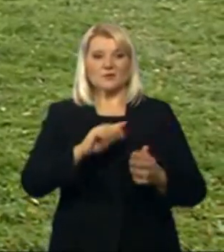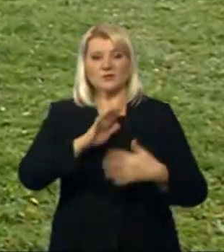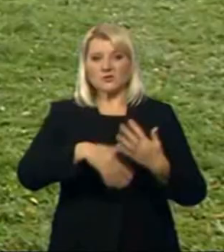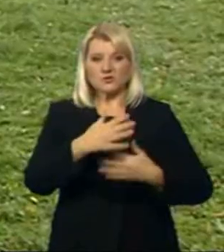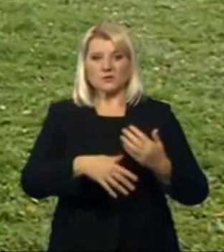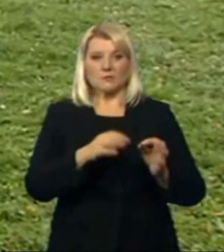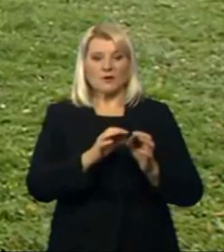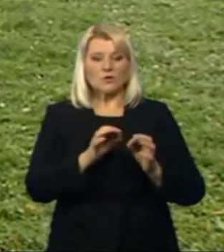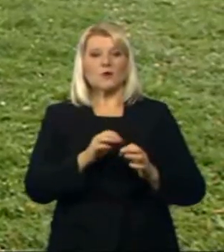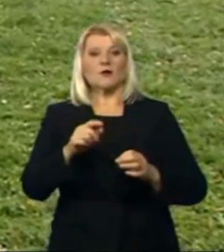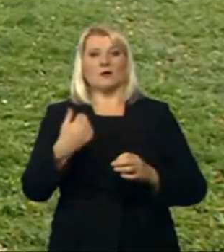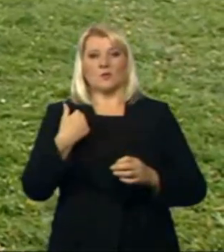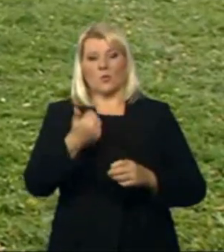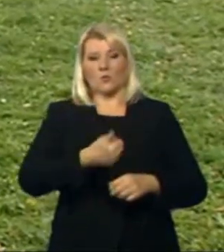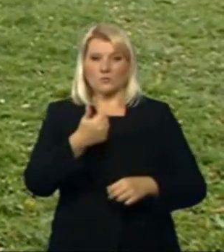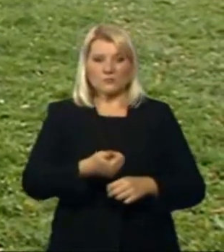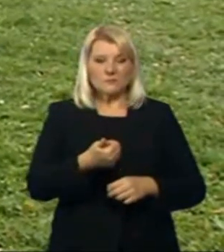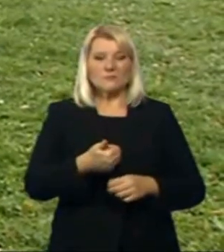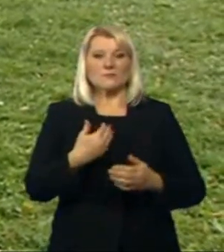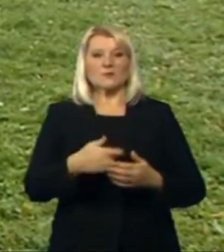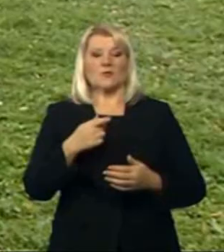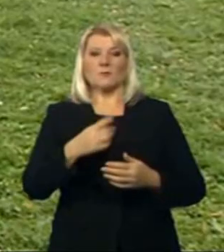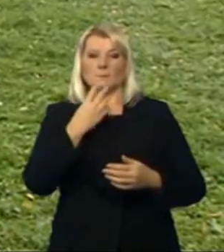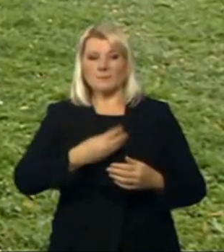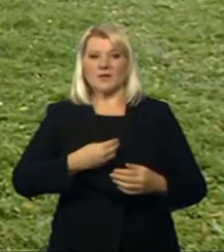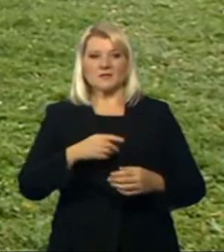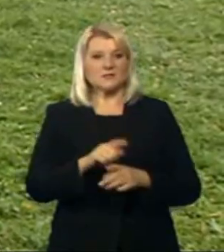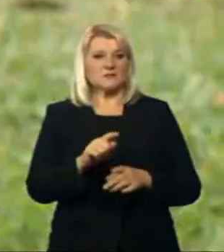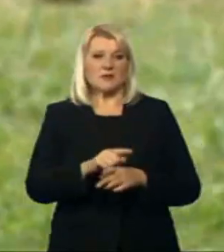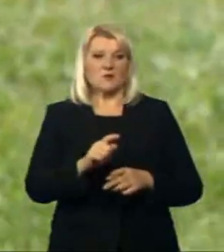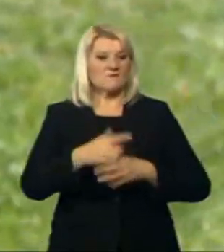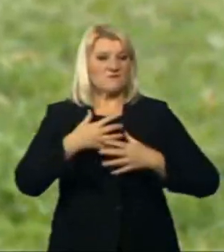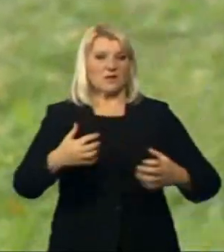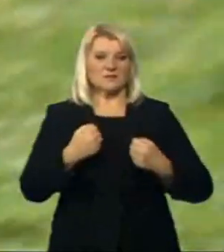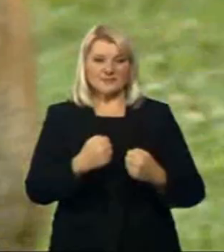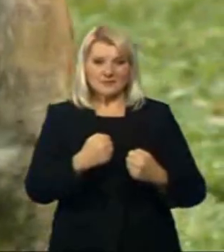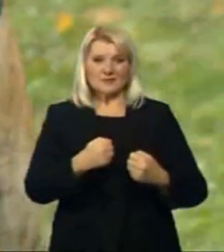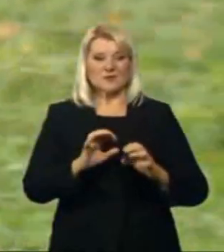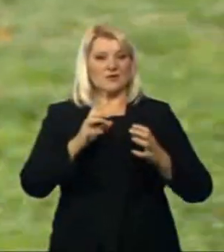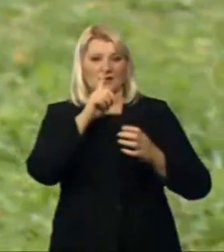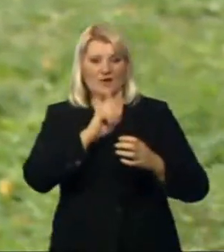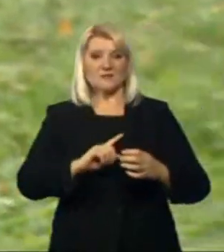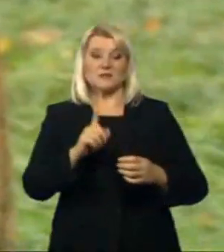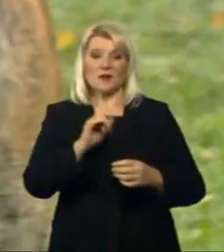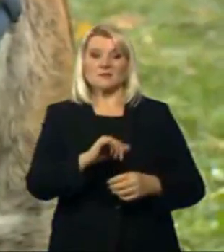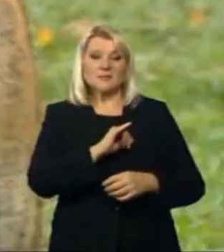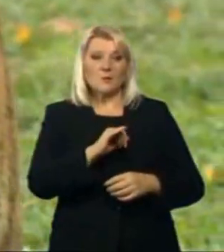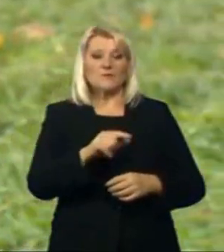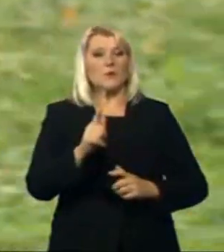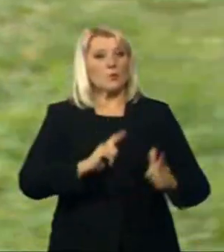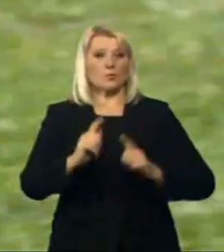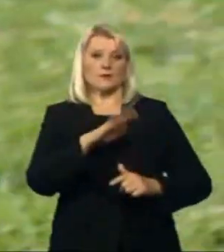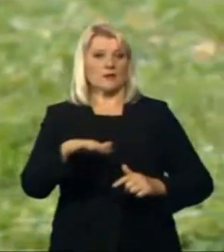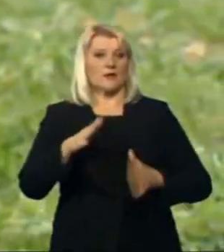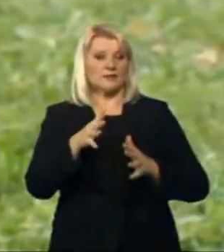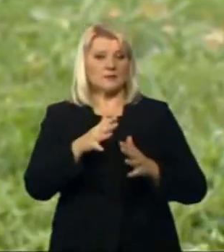kříženec Bandoga. Je mu asi jeden rok, přátelé, a je to pes jak Almara. Krásné a je zajímavý, že miluje